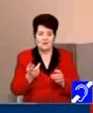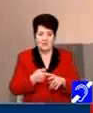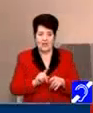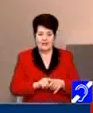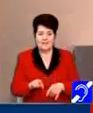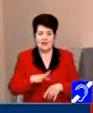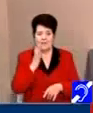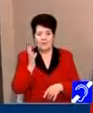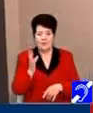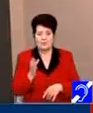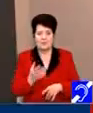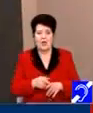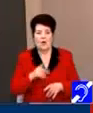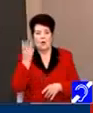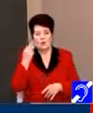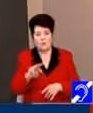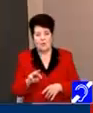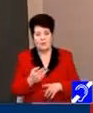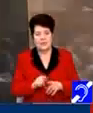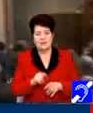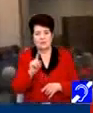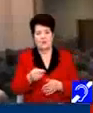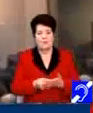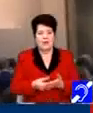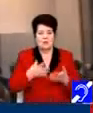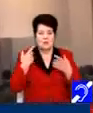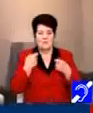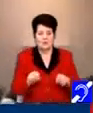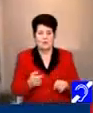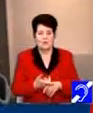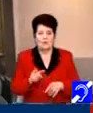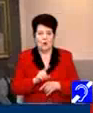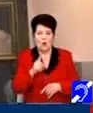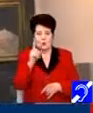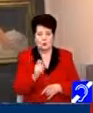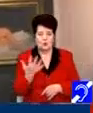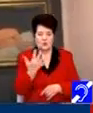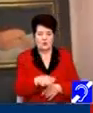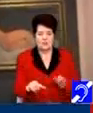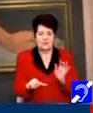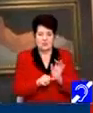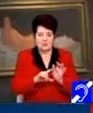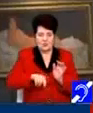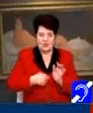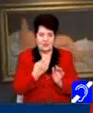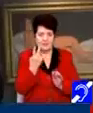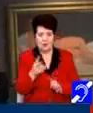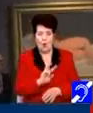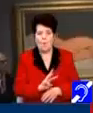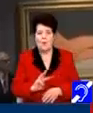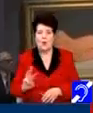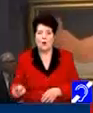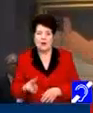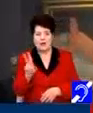Casa Sotheby's, un tablou de Modigliani a devenit cel mai scump vândut vreodată. 157,2 milioane de